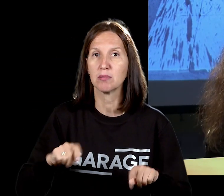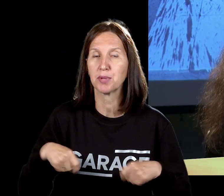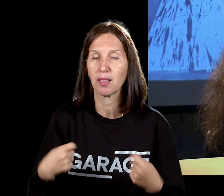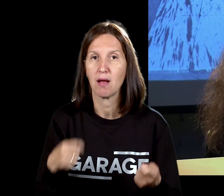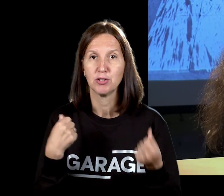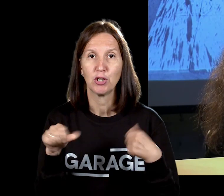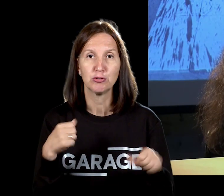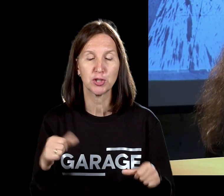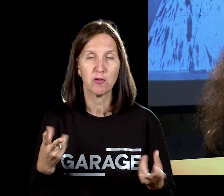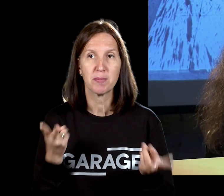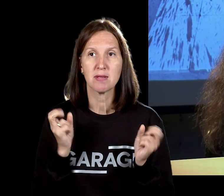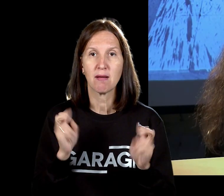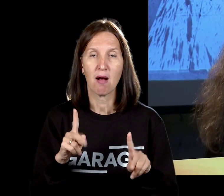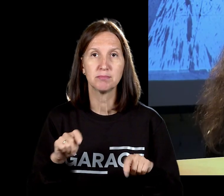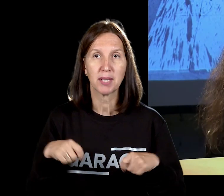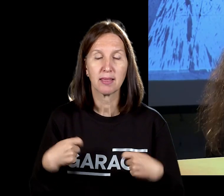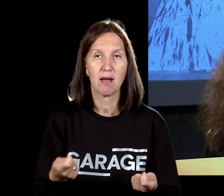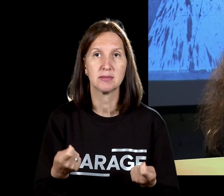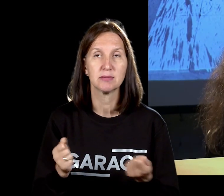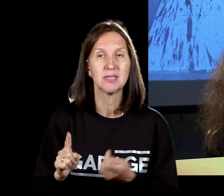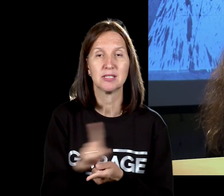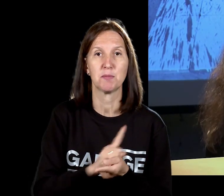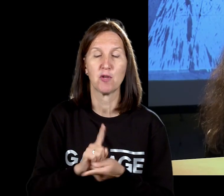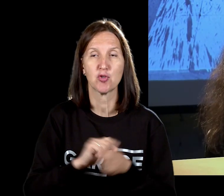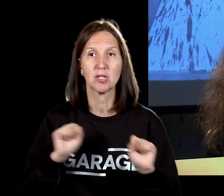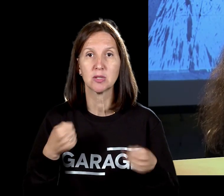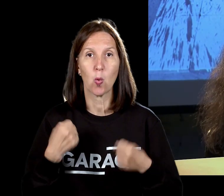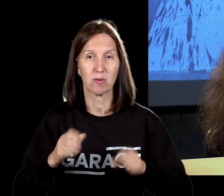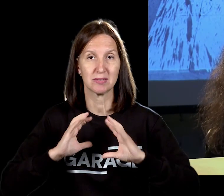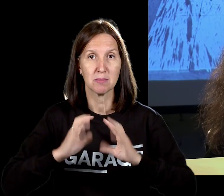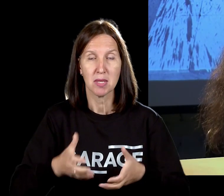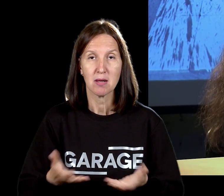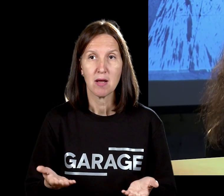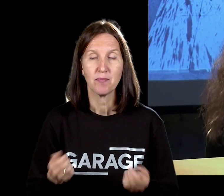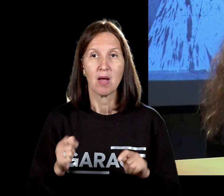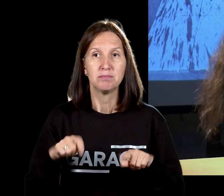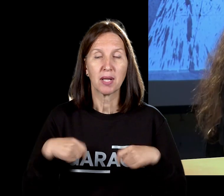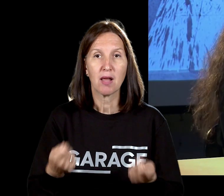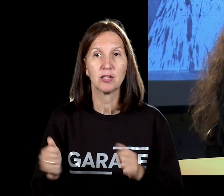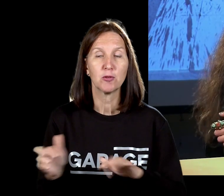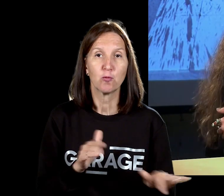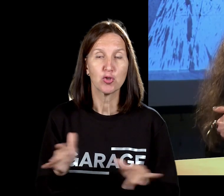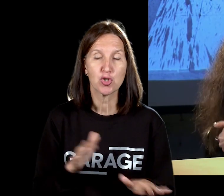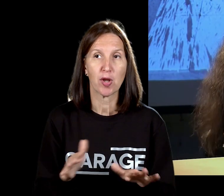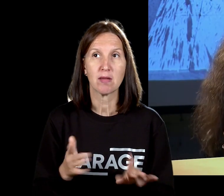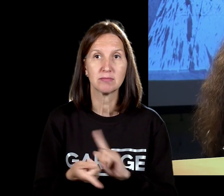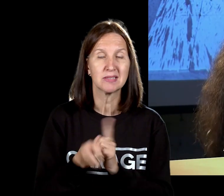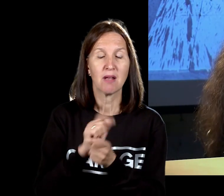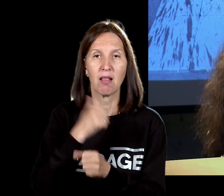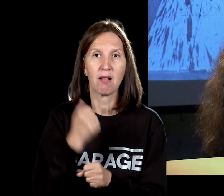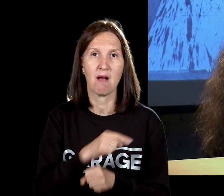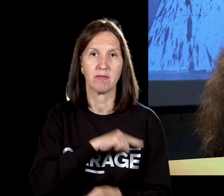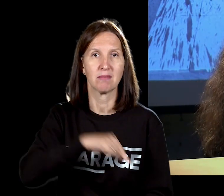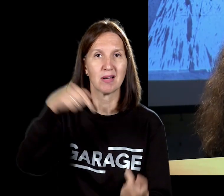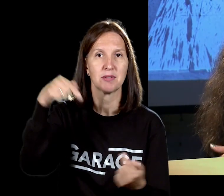в живописи, как передать эту невероятную изменившуюся скорость мира, передать движение, которое стало главной